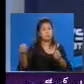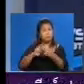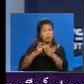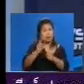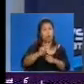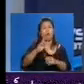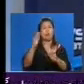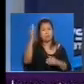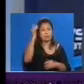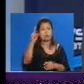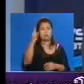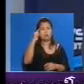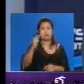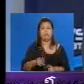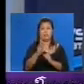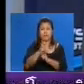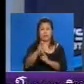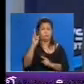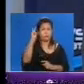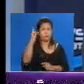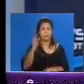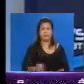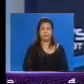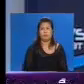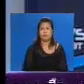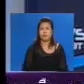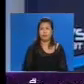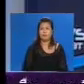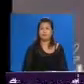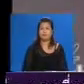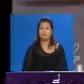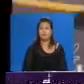ดตต่อเราไปตดตามจากคุเกสินีสุวชีวาสิรีค่ะ